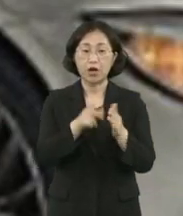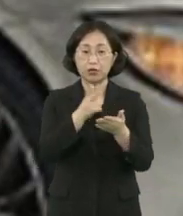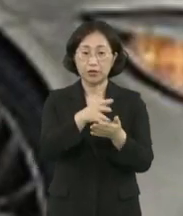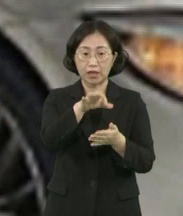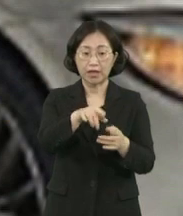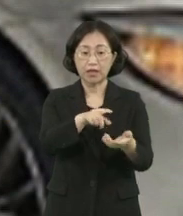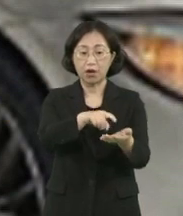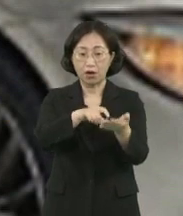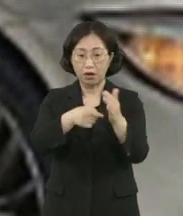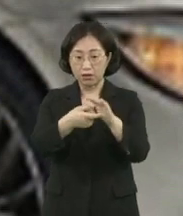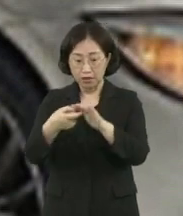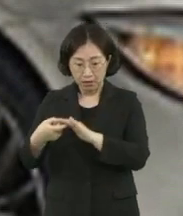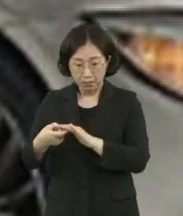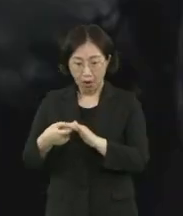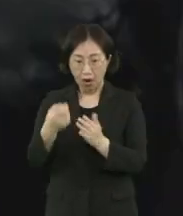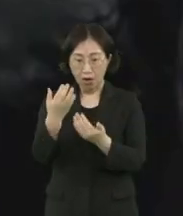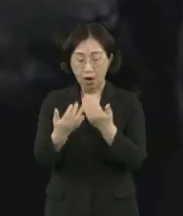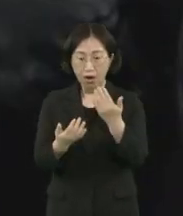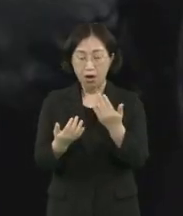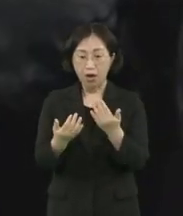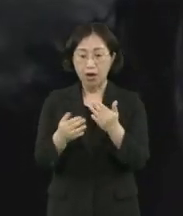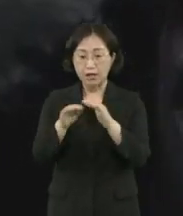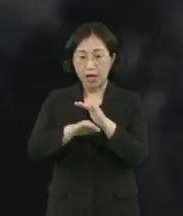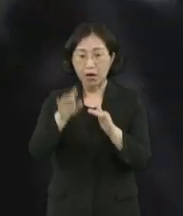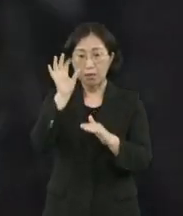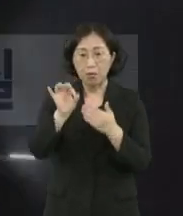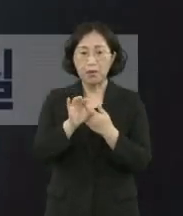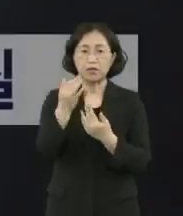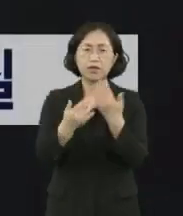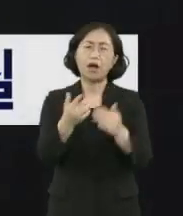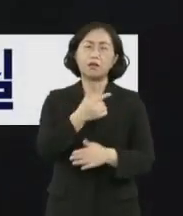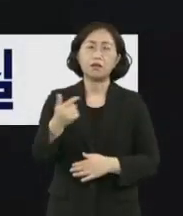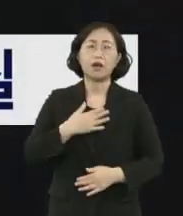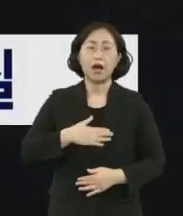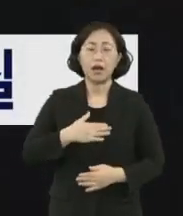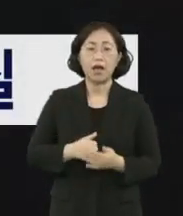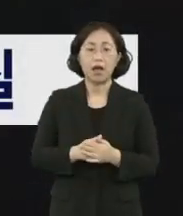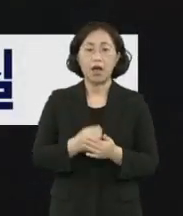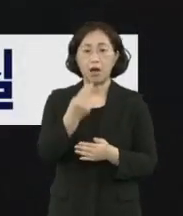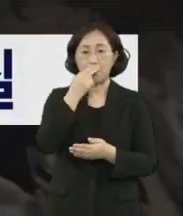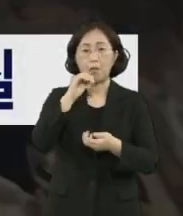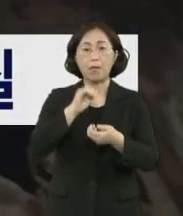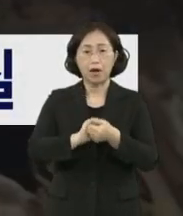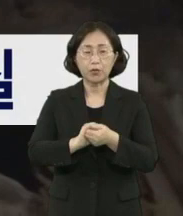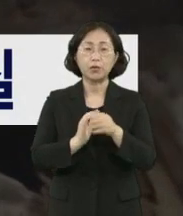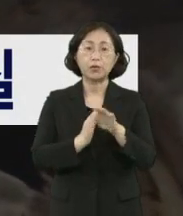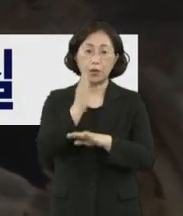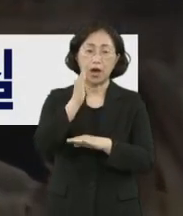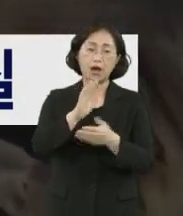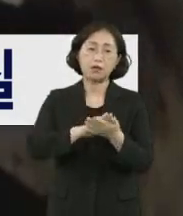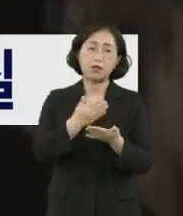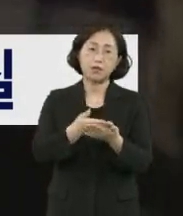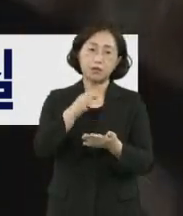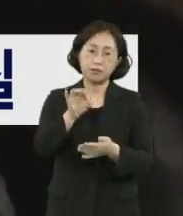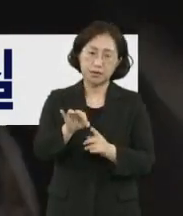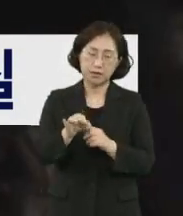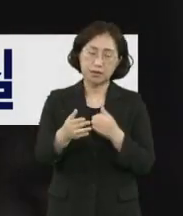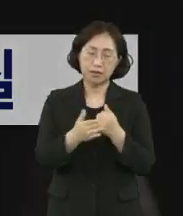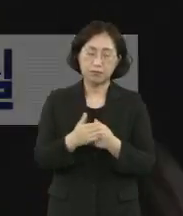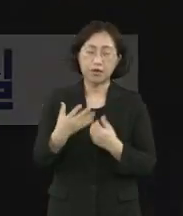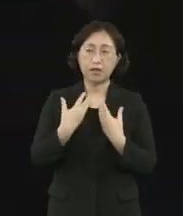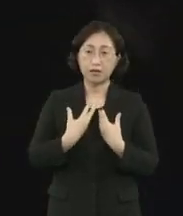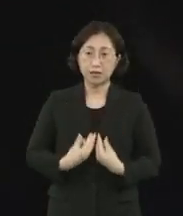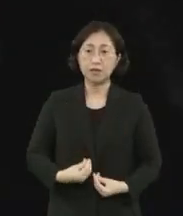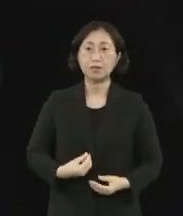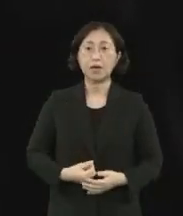위력을 실감케 합니다. 차량을 수리하려던 주민들은 보험한도를 초과한 엄청난 수리 비용에 망연자실입니다.